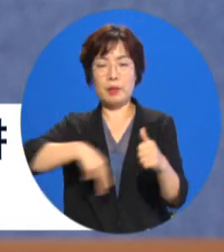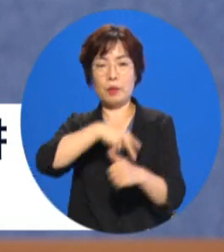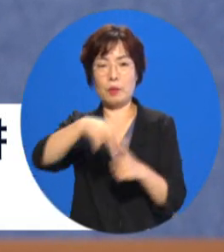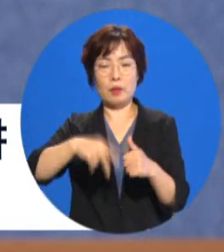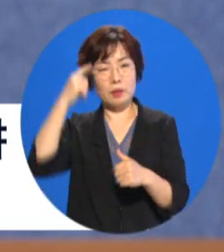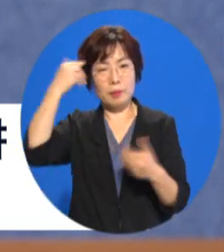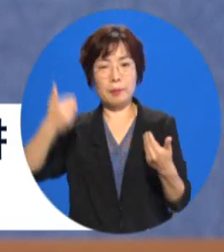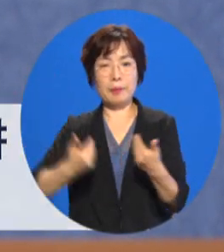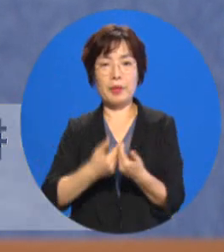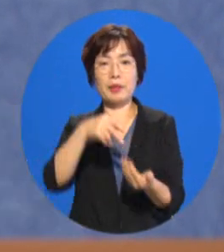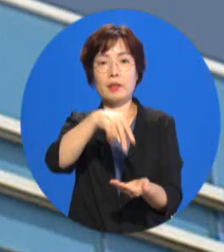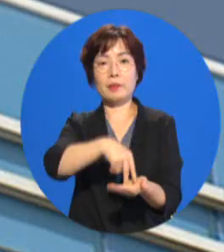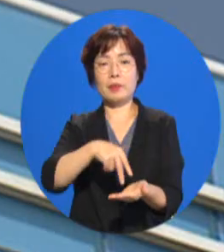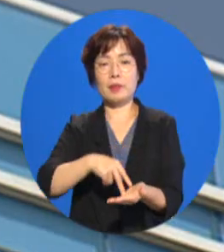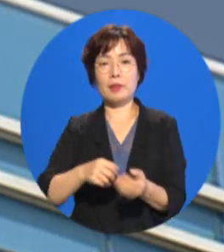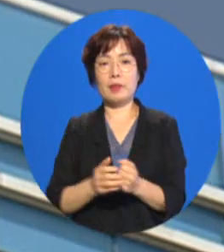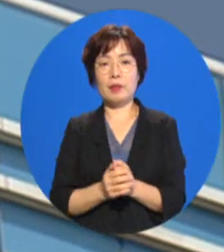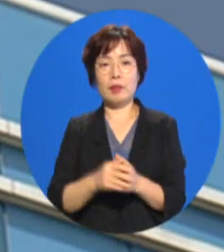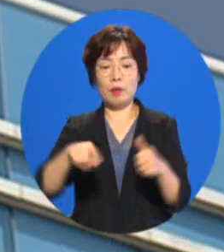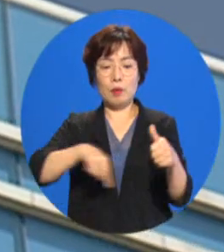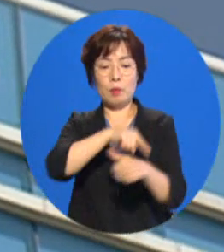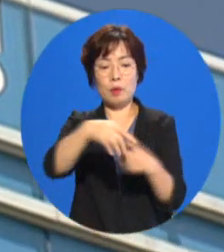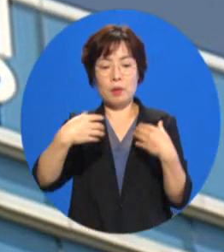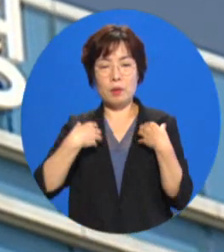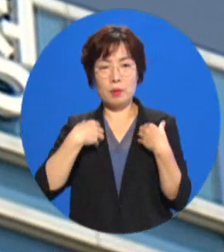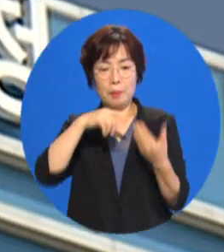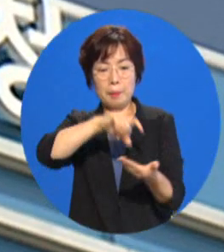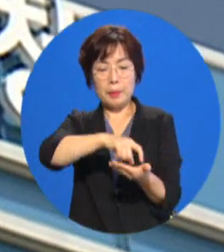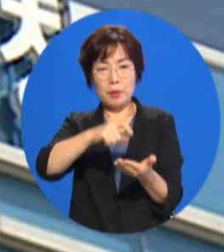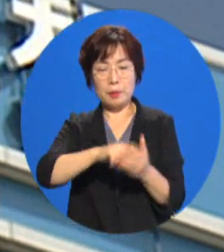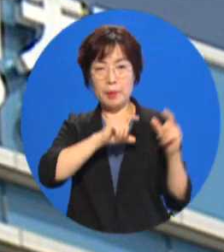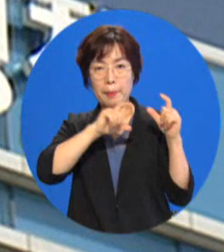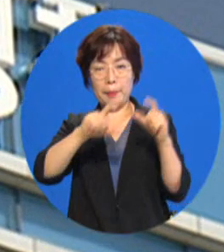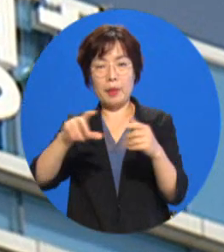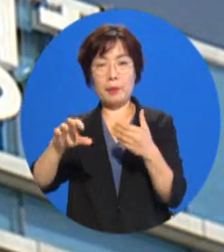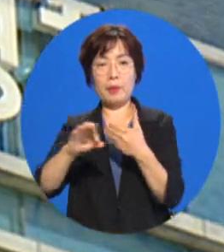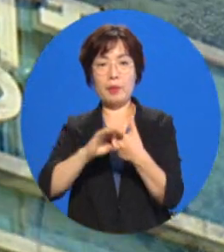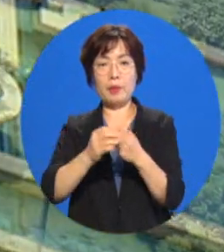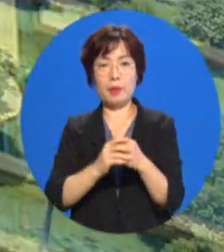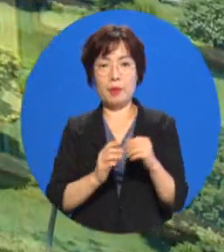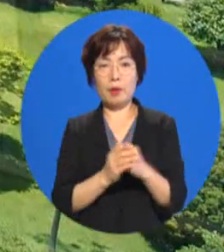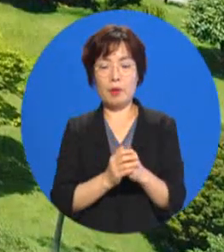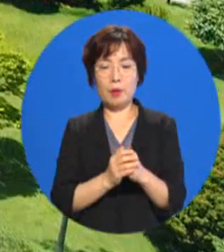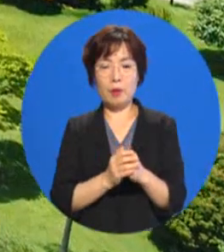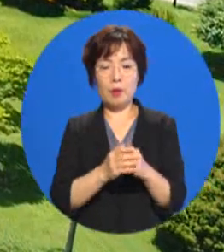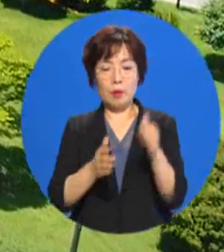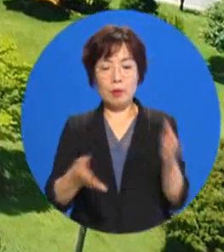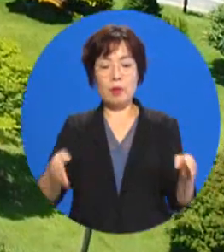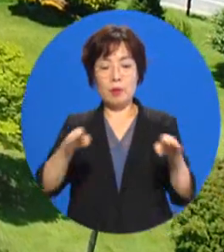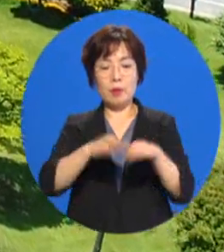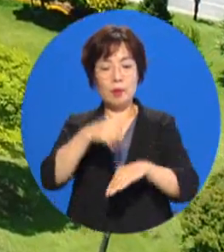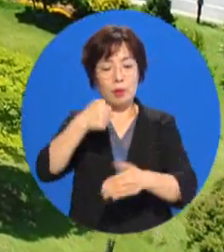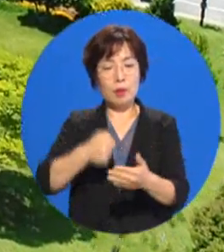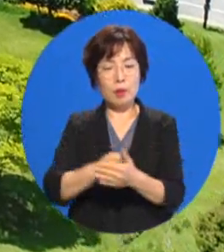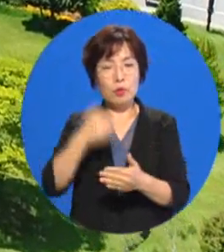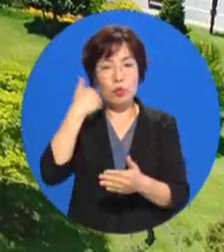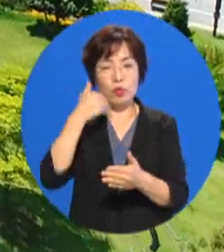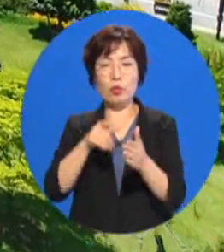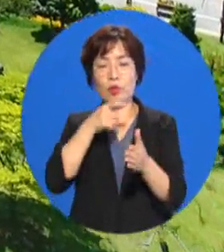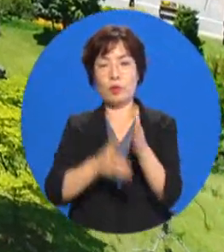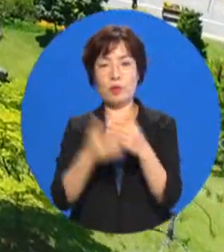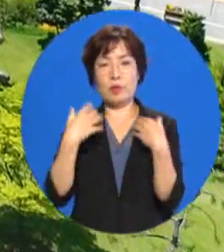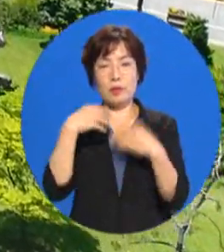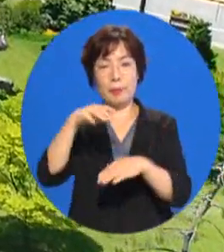반대를 하고 있는 입장입니다. 환경청이 적정하다는 통보를 내릴 경우 공은 도시계획시설 결정 여부를 판단해야